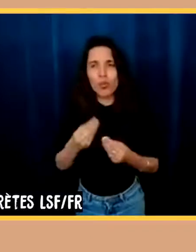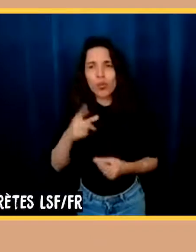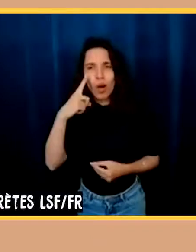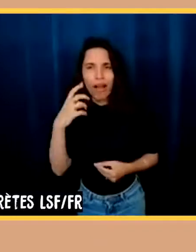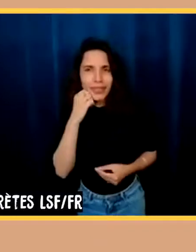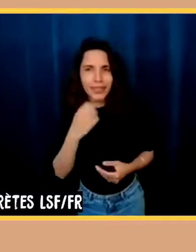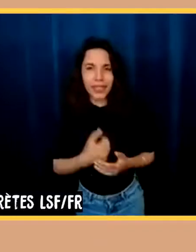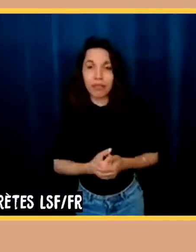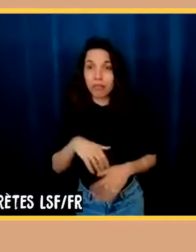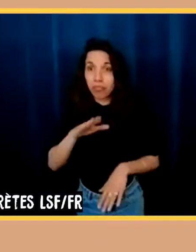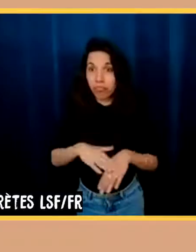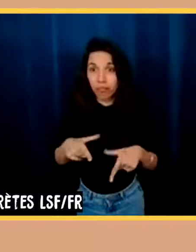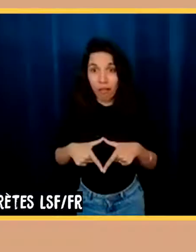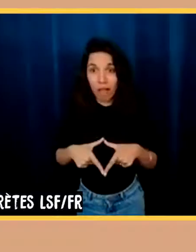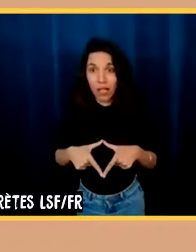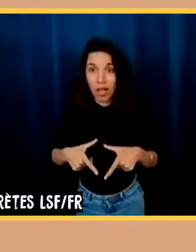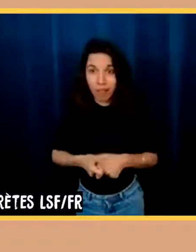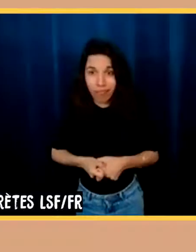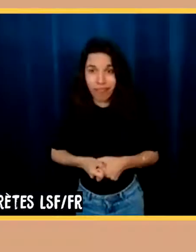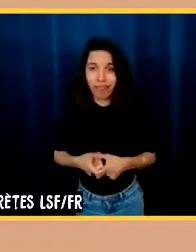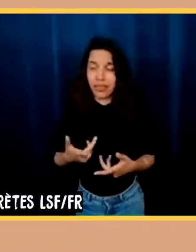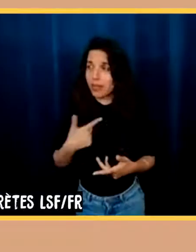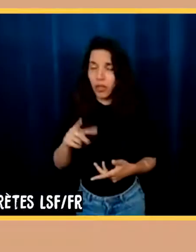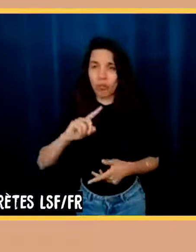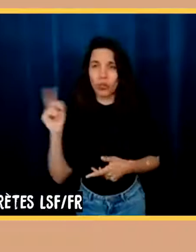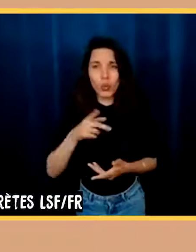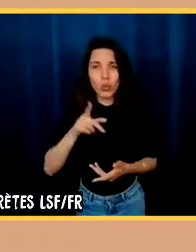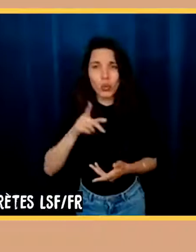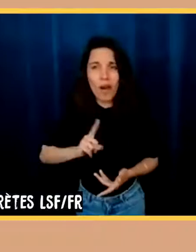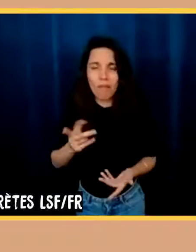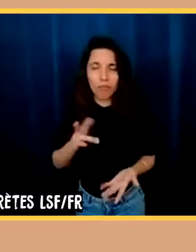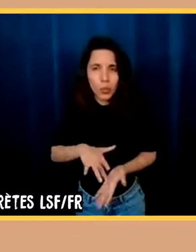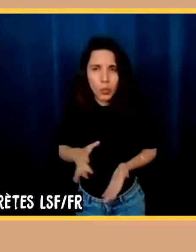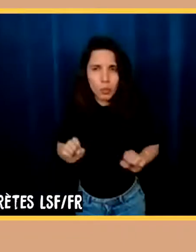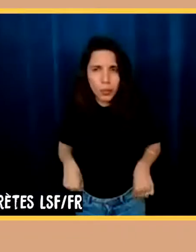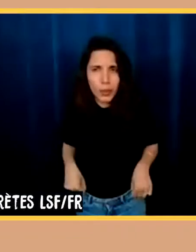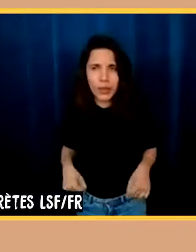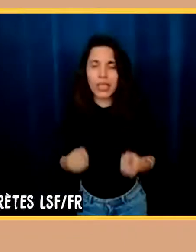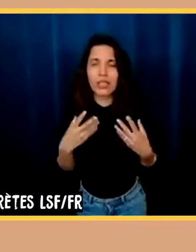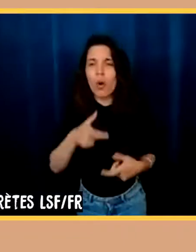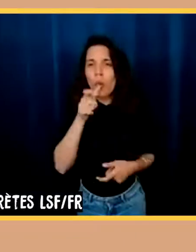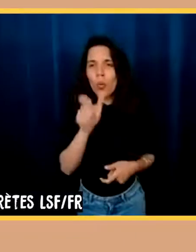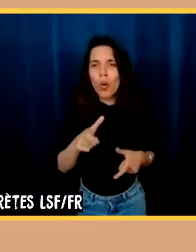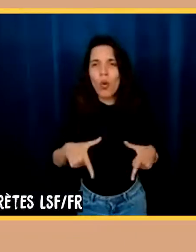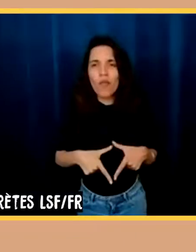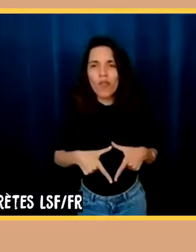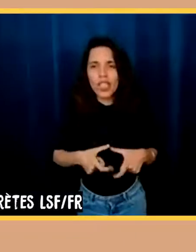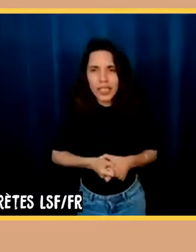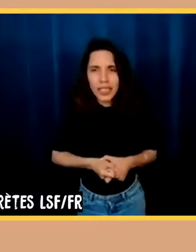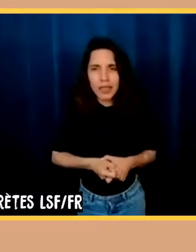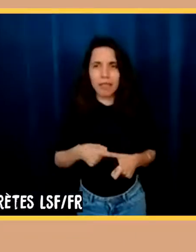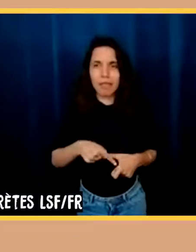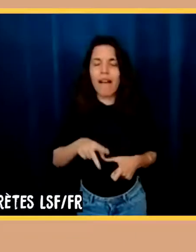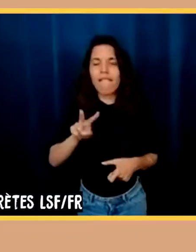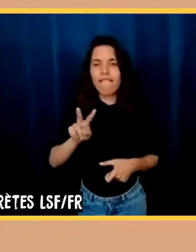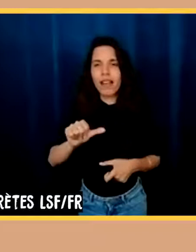vaginisme peut toucher toutes les femmes et que très souvent on parle du vaginisme alors qu'en fait ça n'est pas un problème